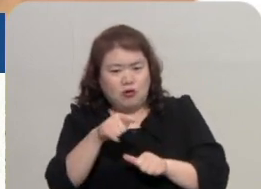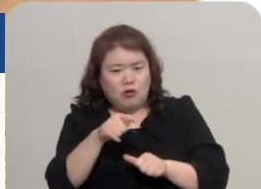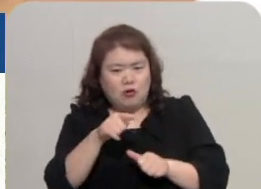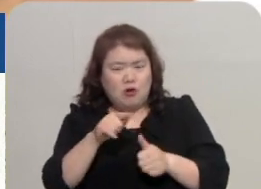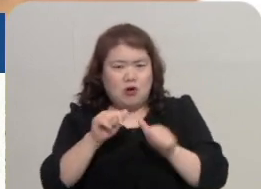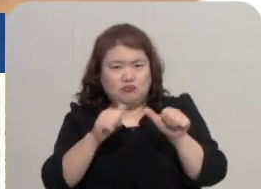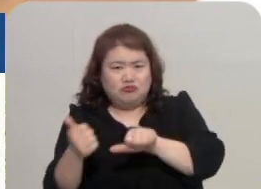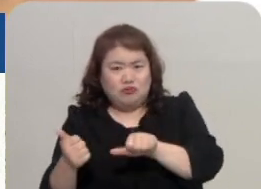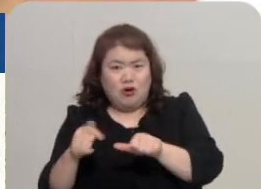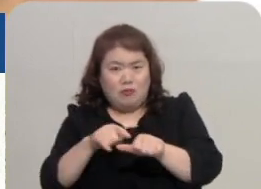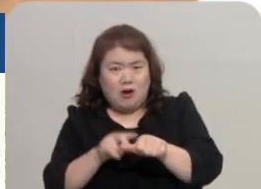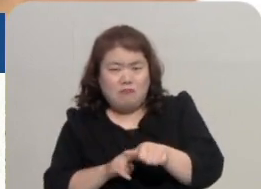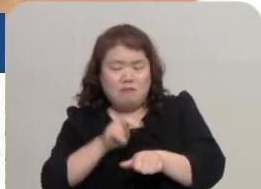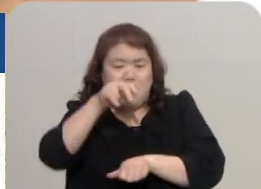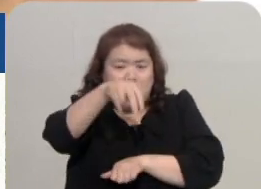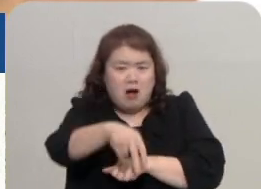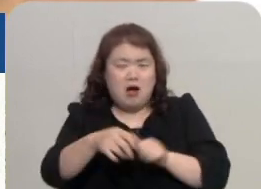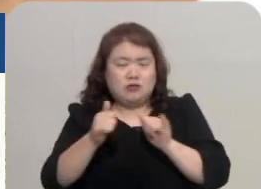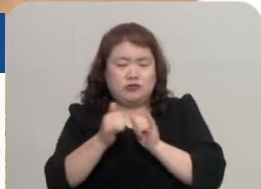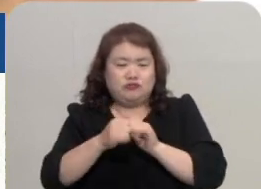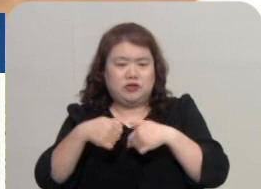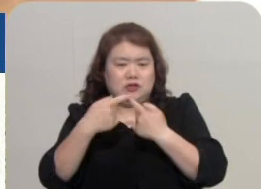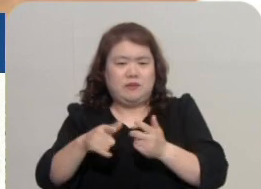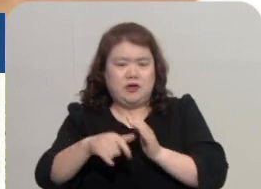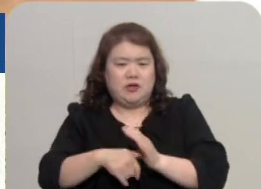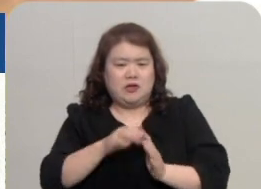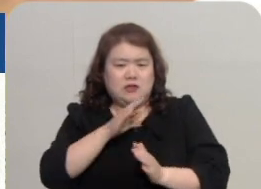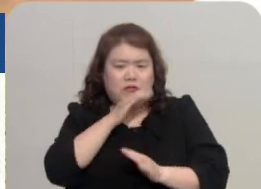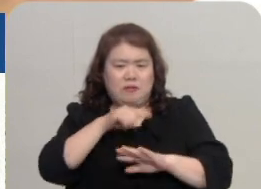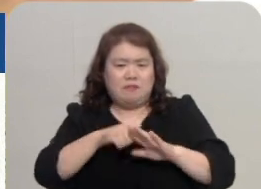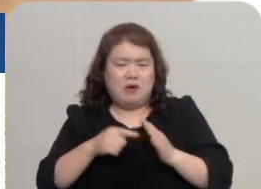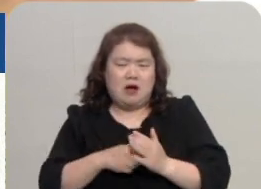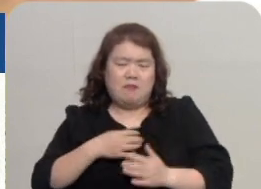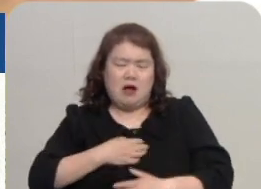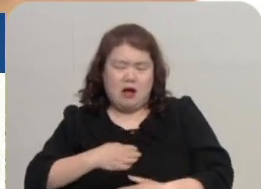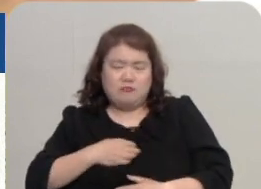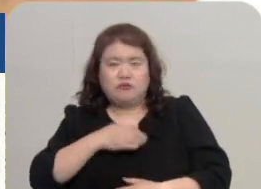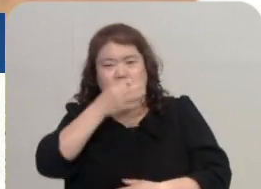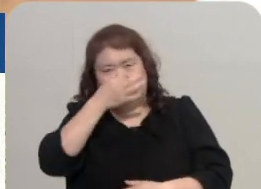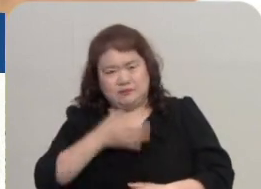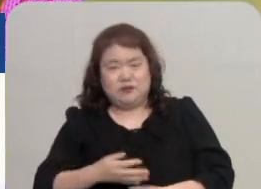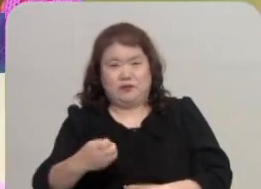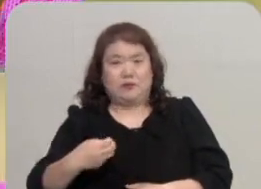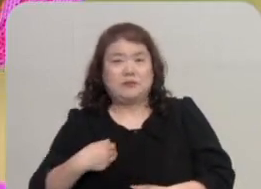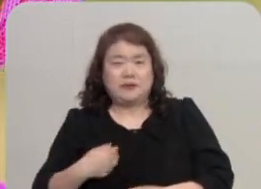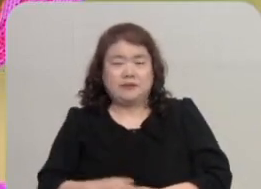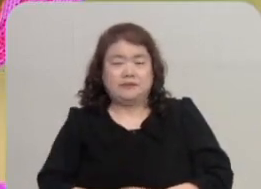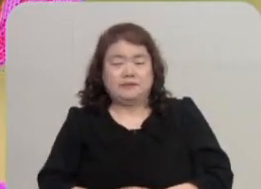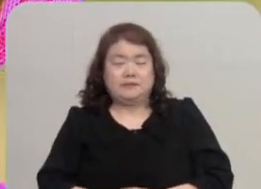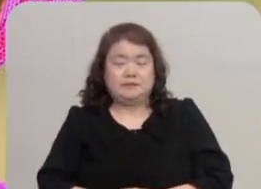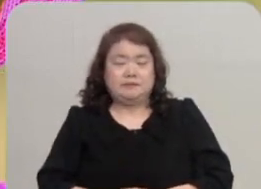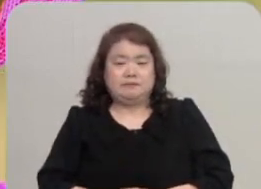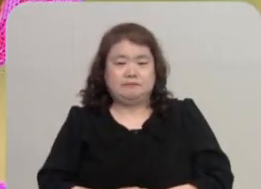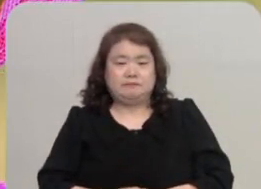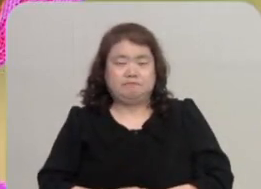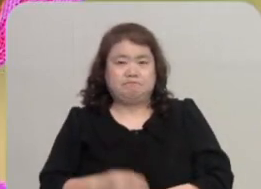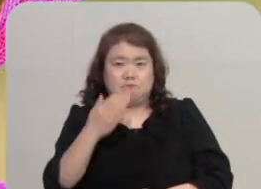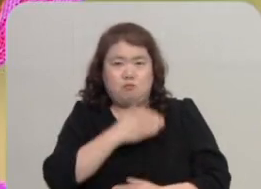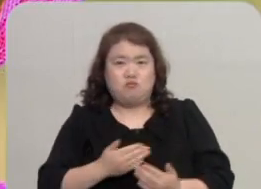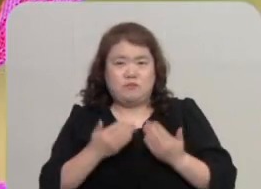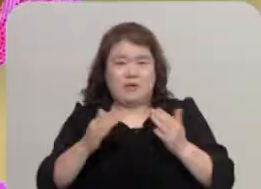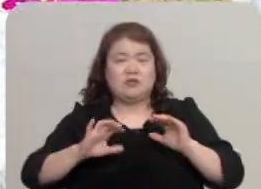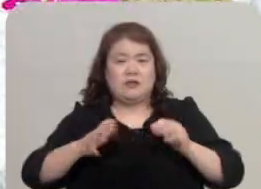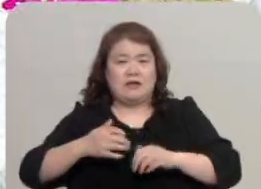시체를 막 넘고 전투에 참여하고 이럴 때는 정말로 막 마음이 아프고 힘들었다고 그렇게 말씀. 몸을 바쳐